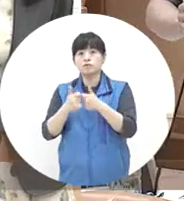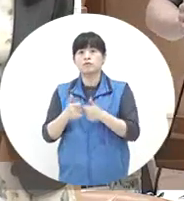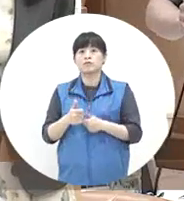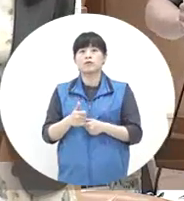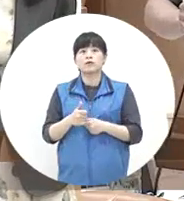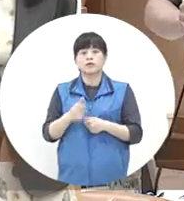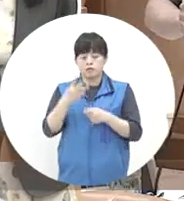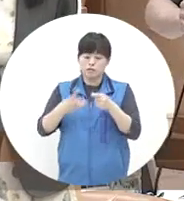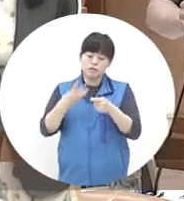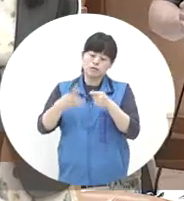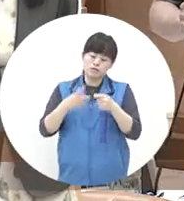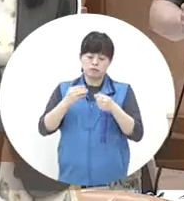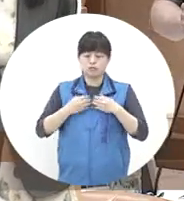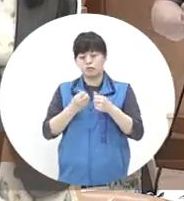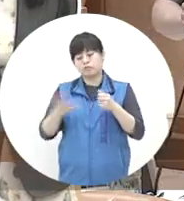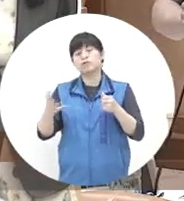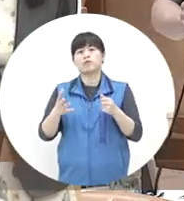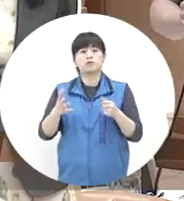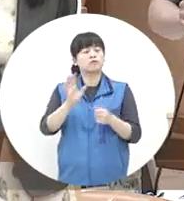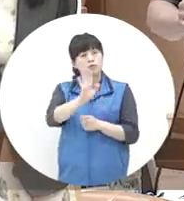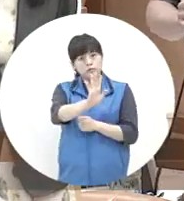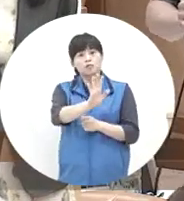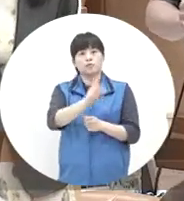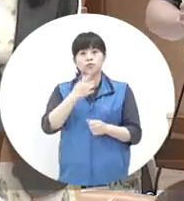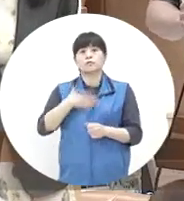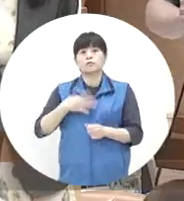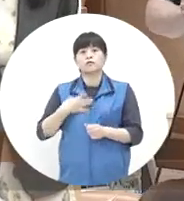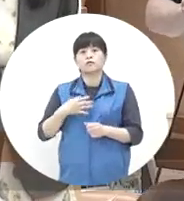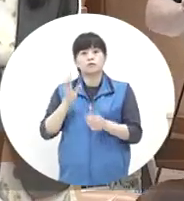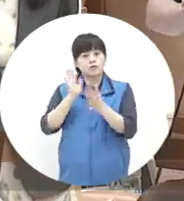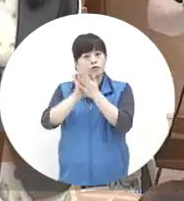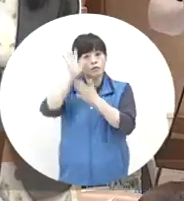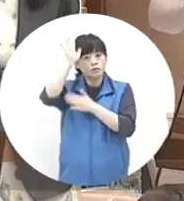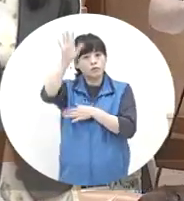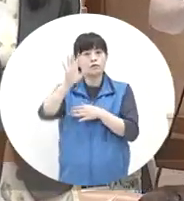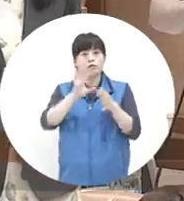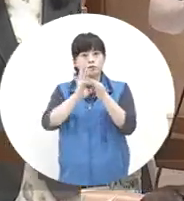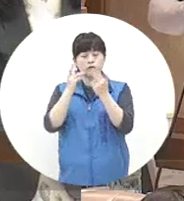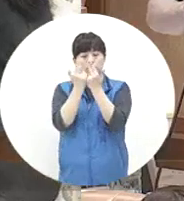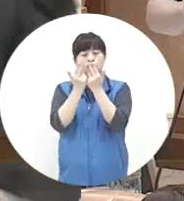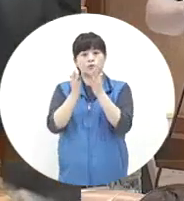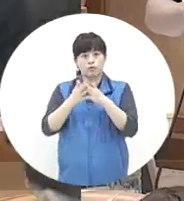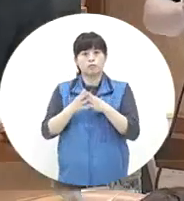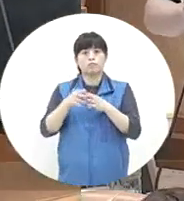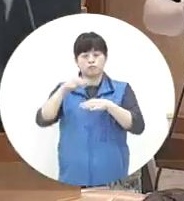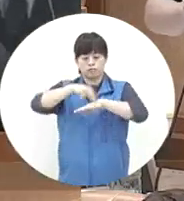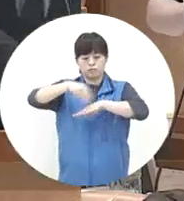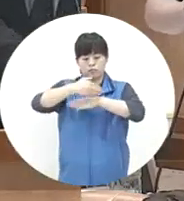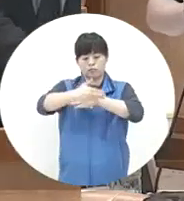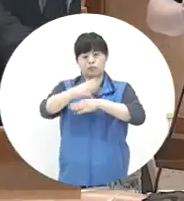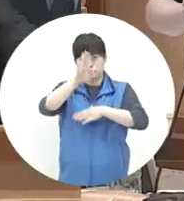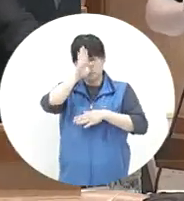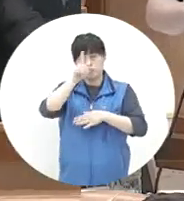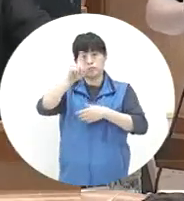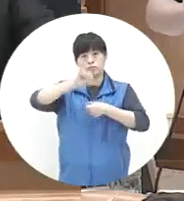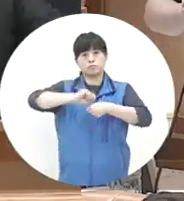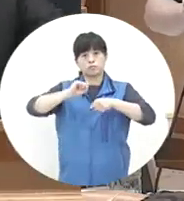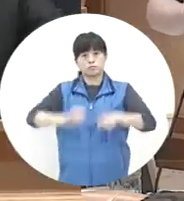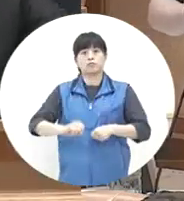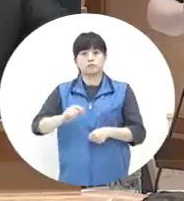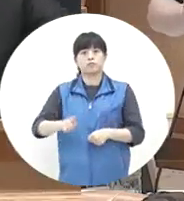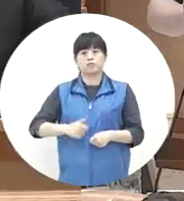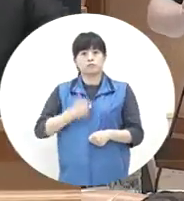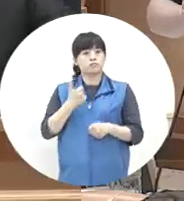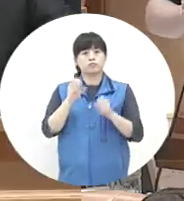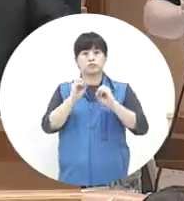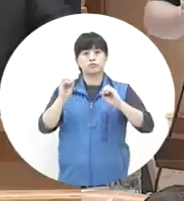的期间疫情， 那当然所以未来这个相关新北市要做规划，请加强了哦。这真的是完全